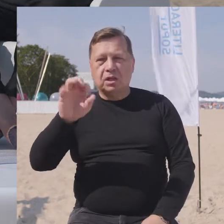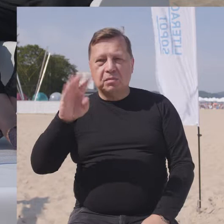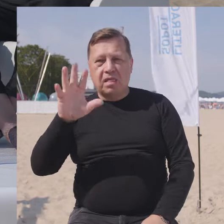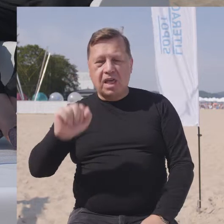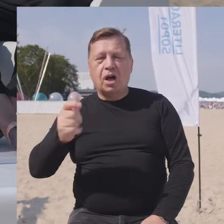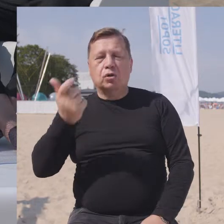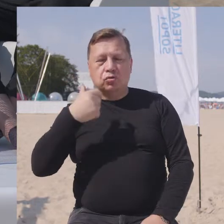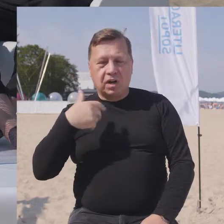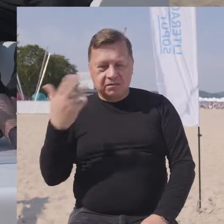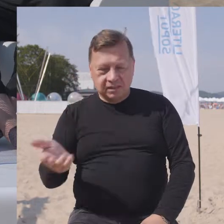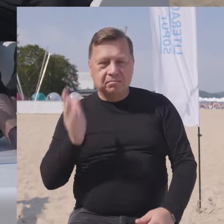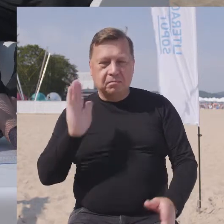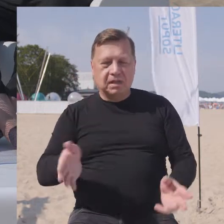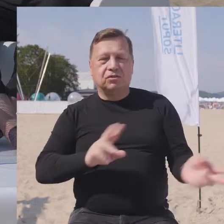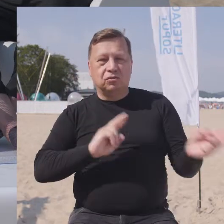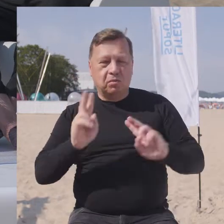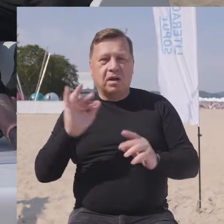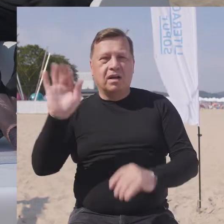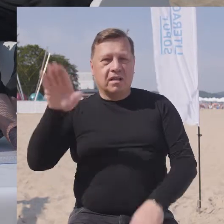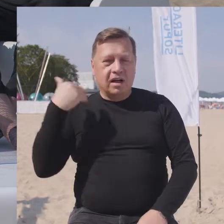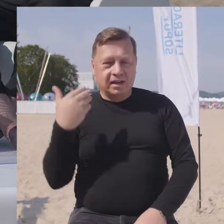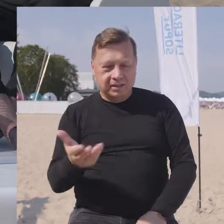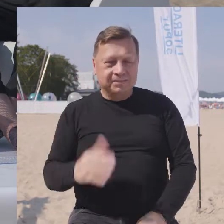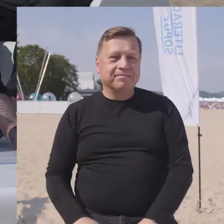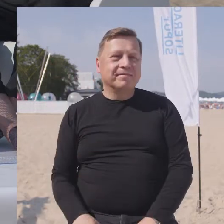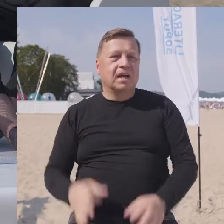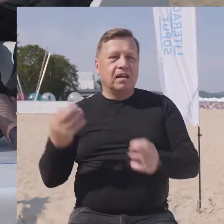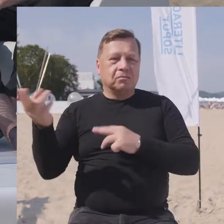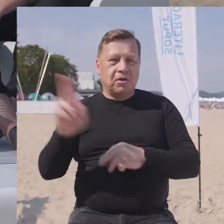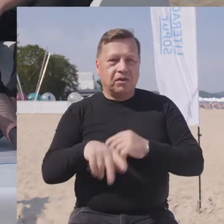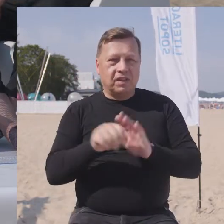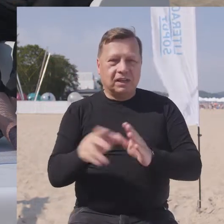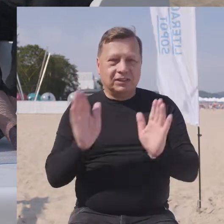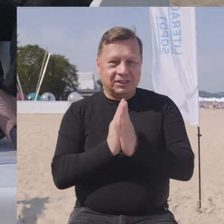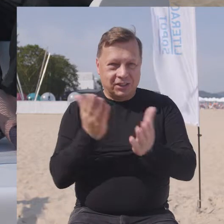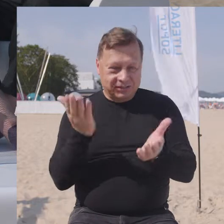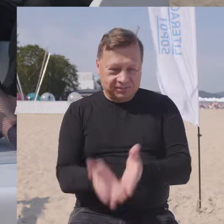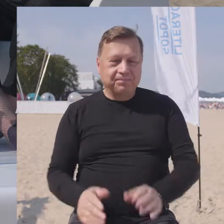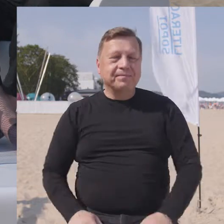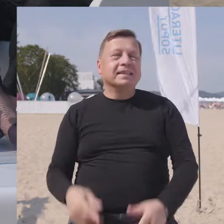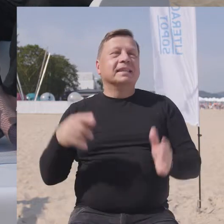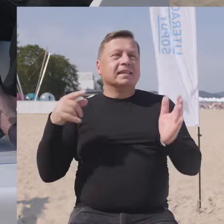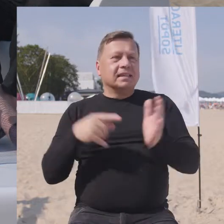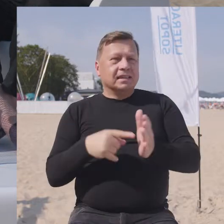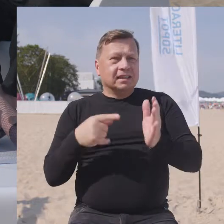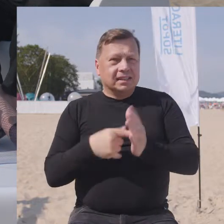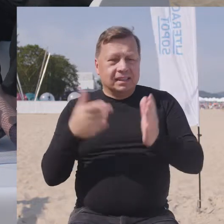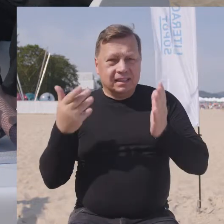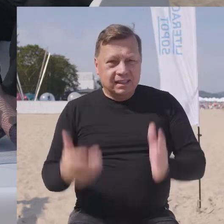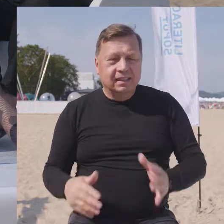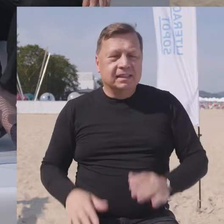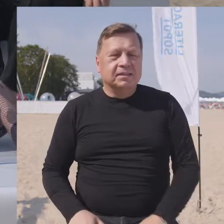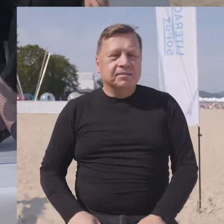brawa. No dobrze, a teraz wracamy do książki. Czy właśnie tak miało być? Czy jedną z